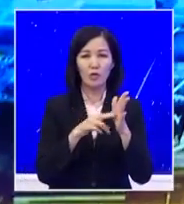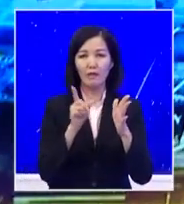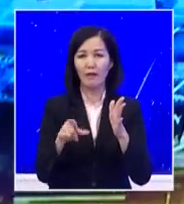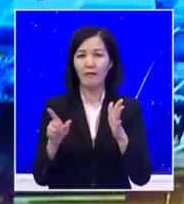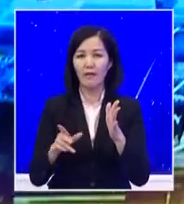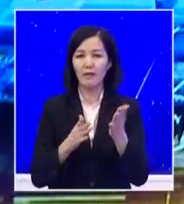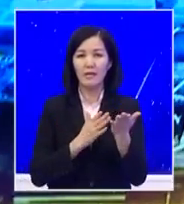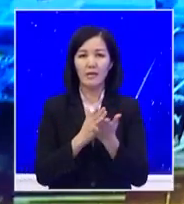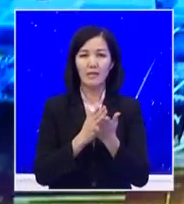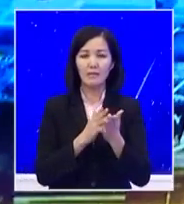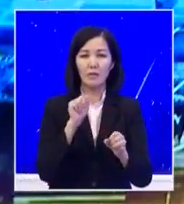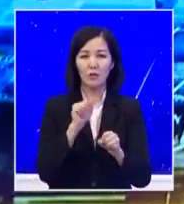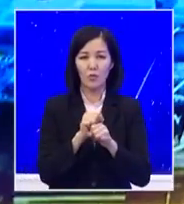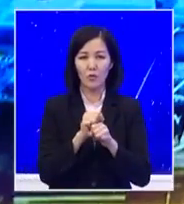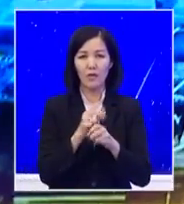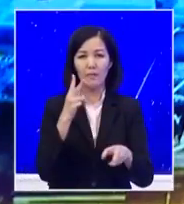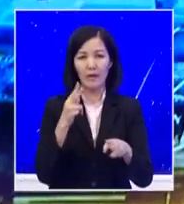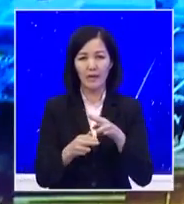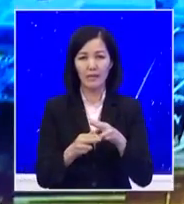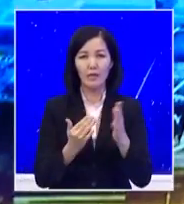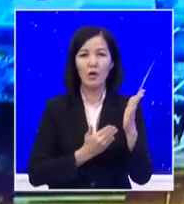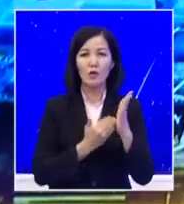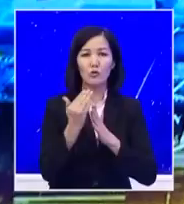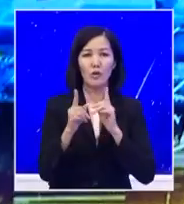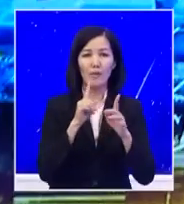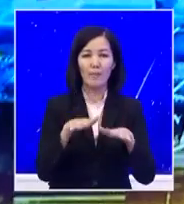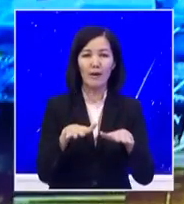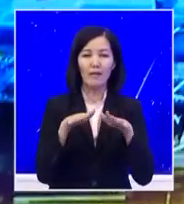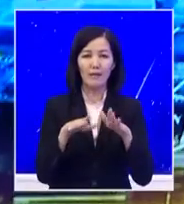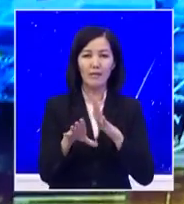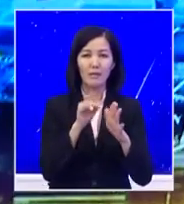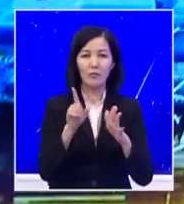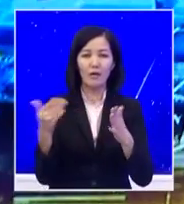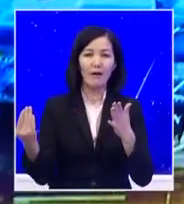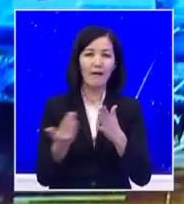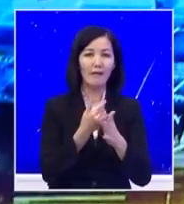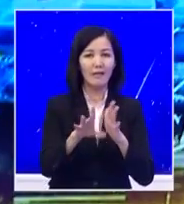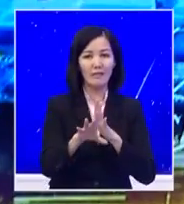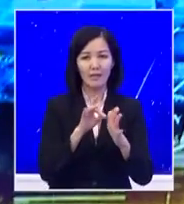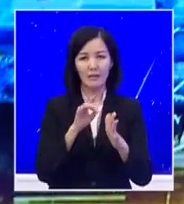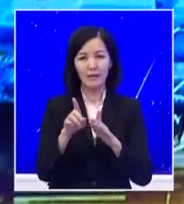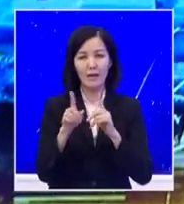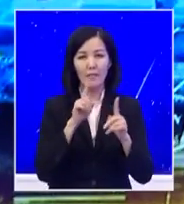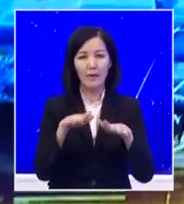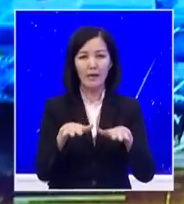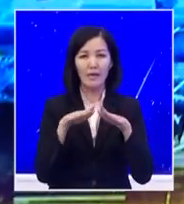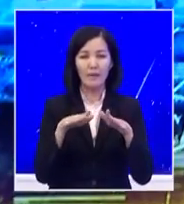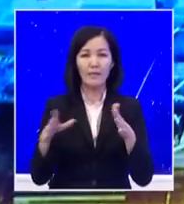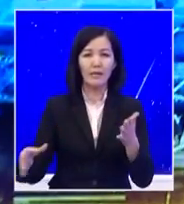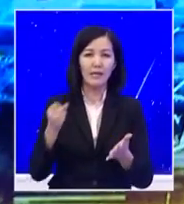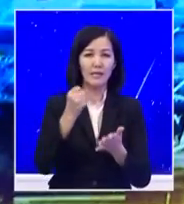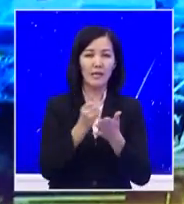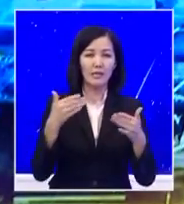депутатының өкілеттіктері аяқталады. Сөйтіп жоғары палатаның депутаттары қайта сайланады. Парламент сенатының депутаттығына кандидаттарды